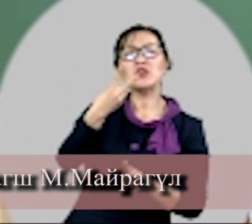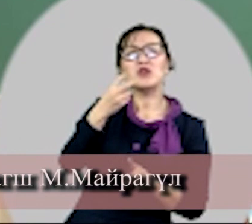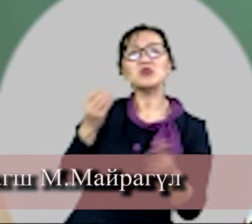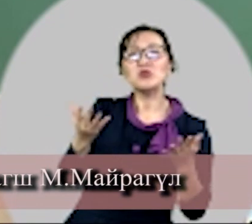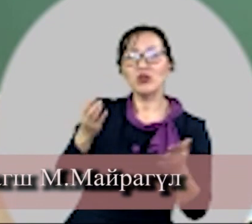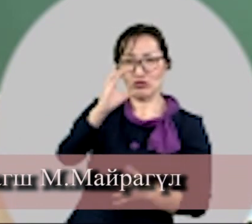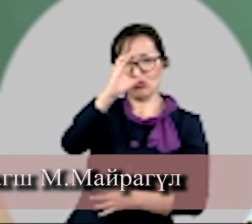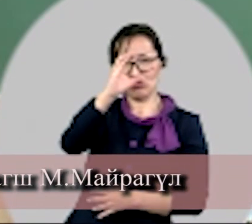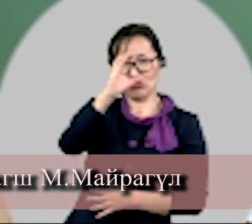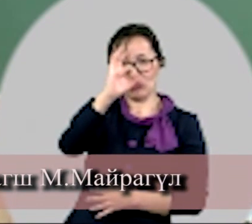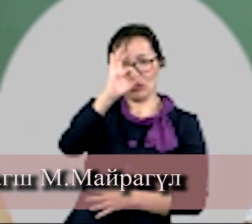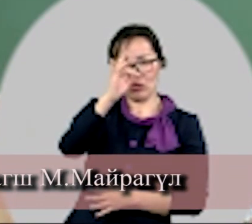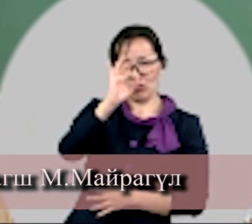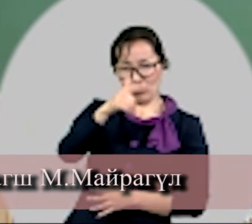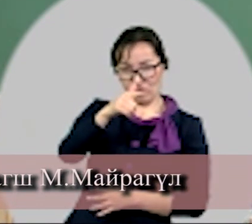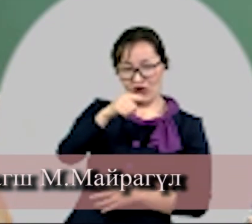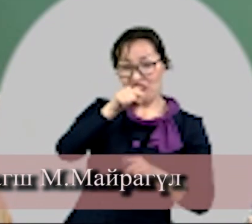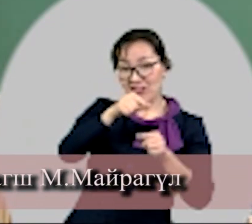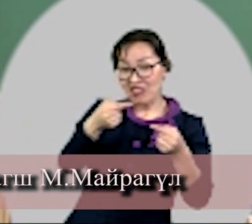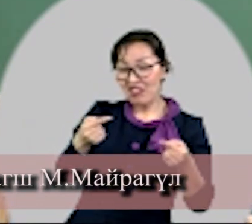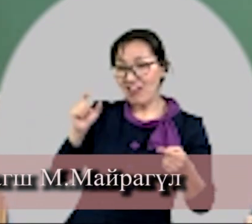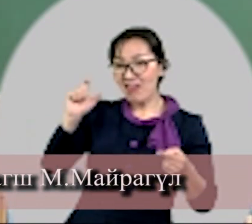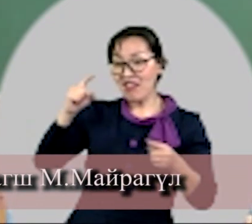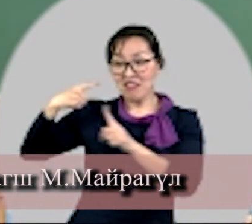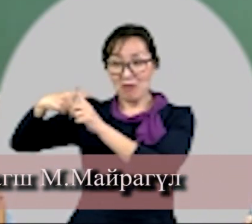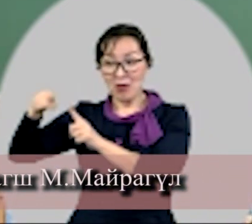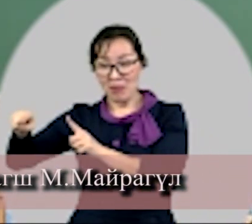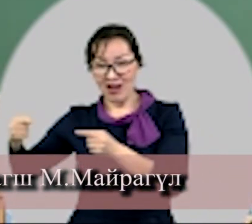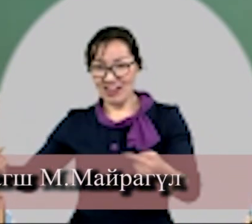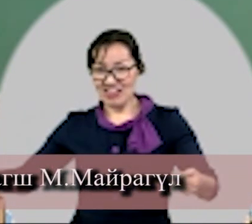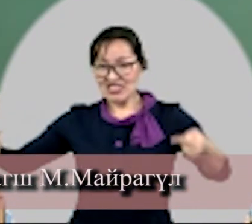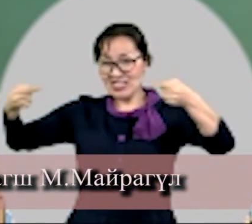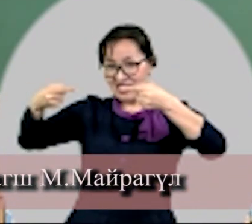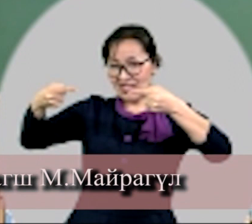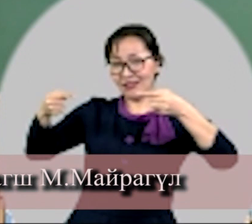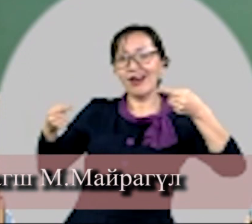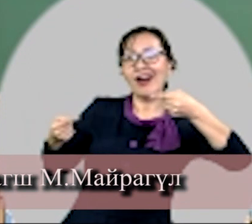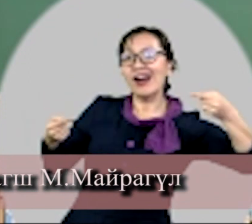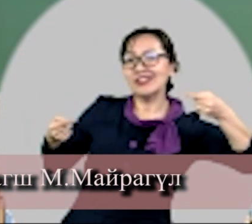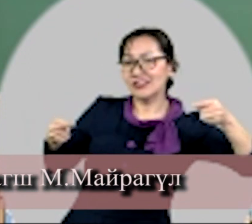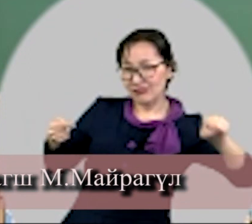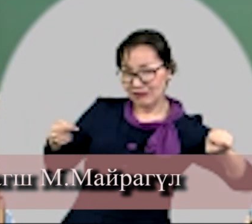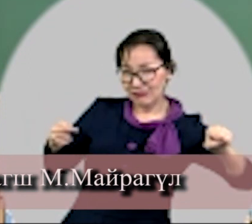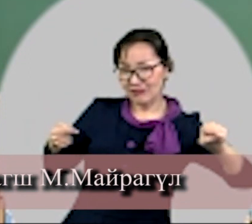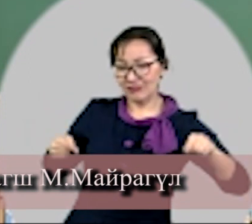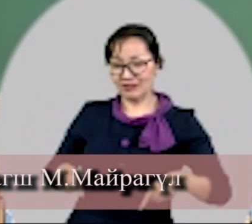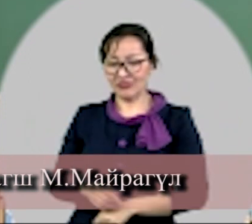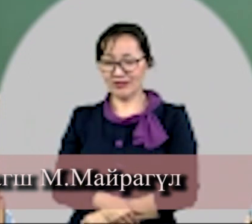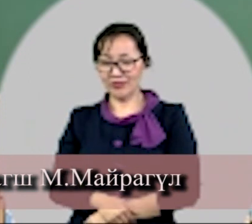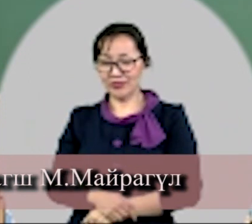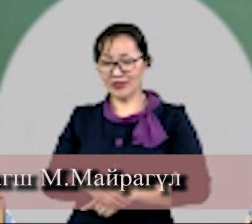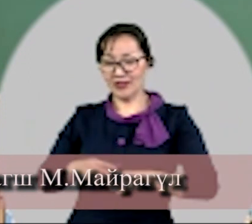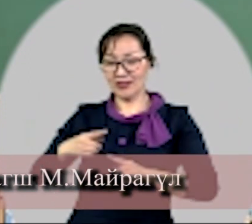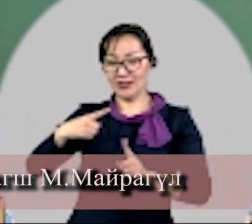Енді барлығымыз бірінші термометрді көрсетіп тұрып, мына жақта қосу 20 жоғары келіп кетіп бара жатыр.